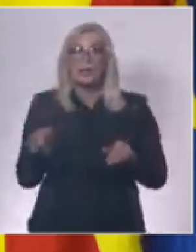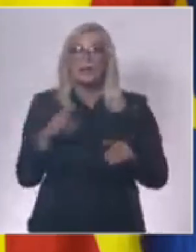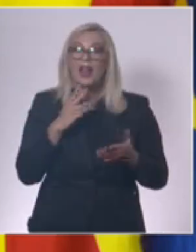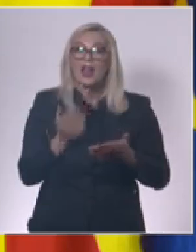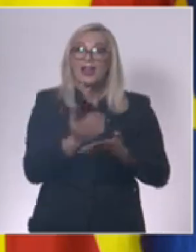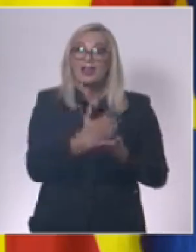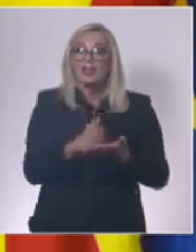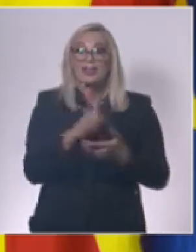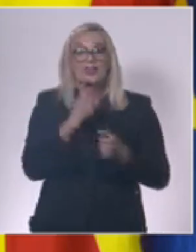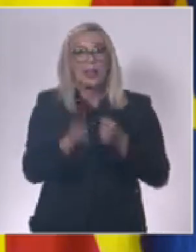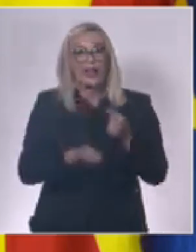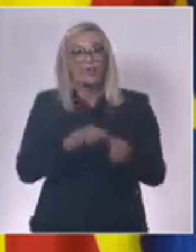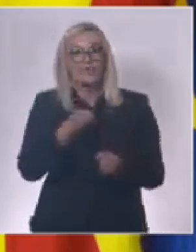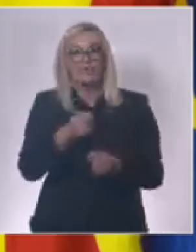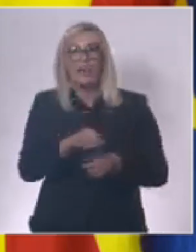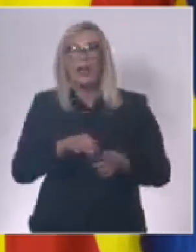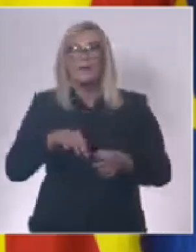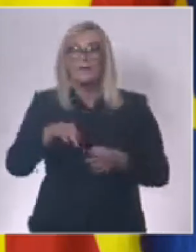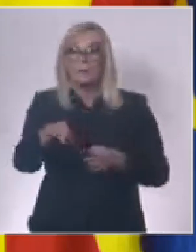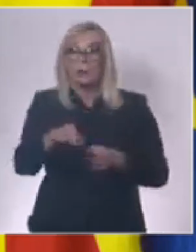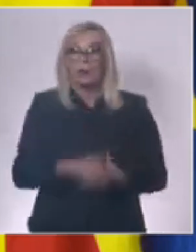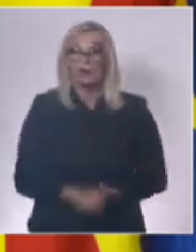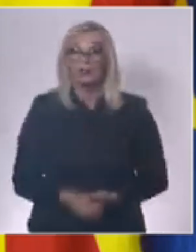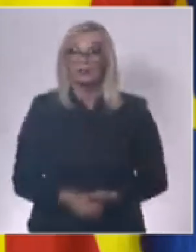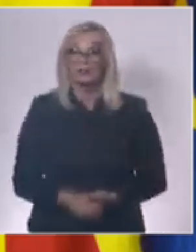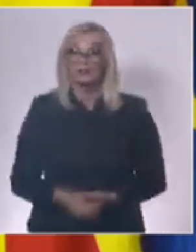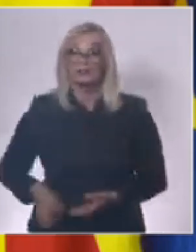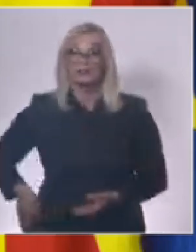за инвестициони проекти.